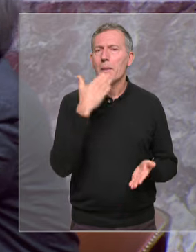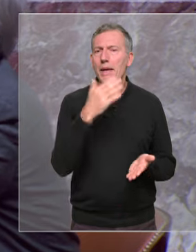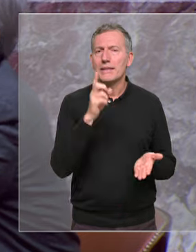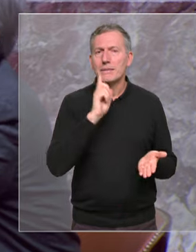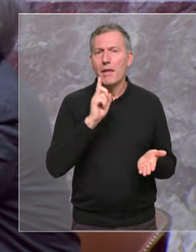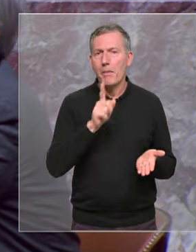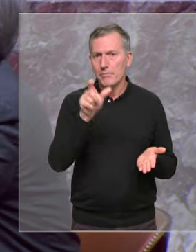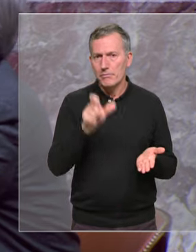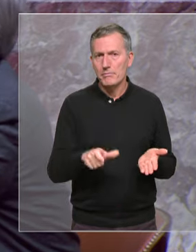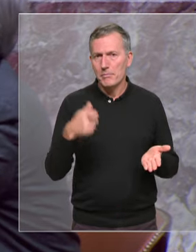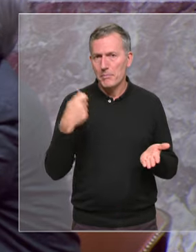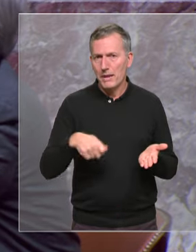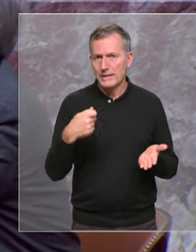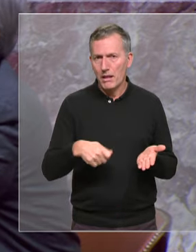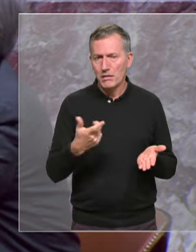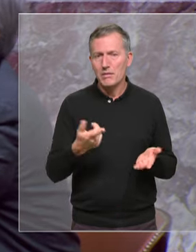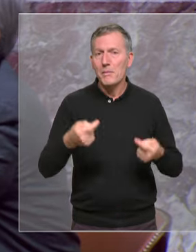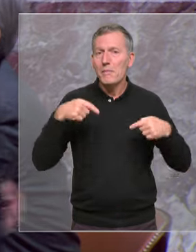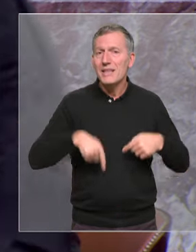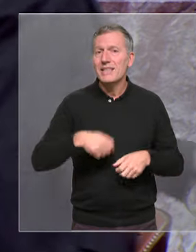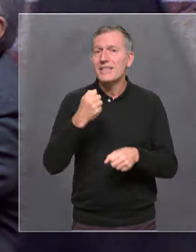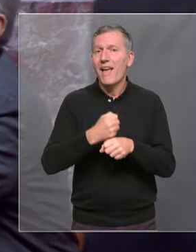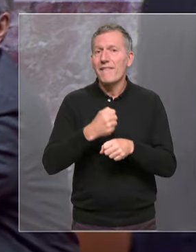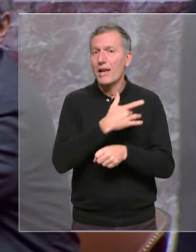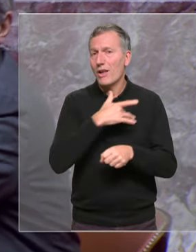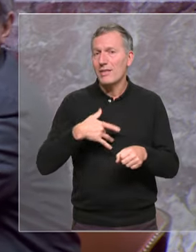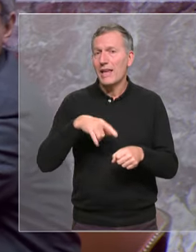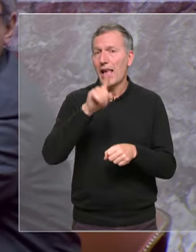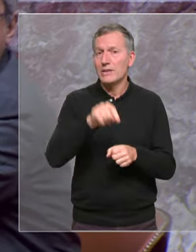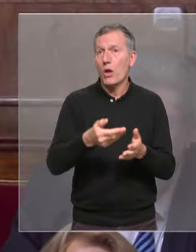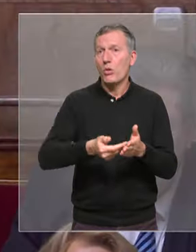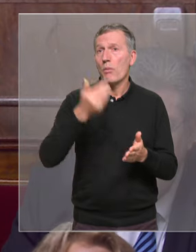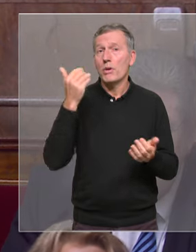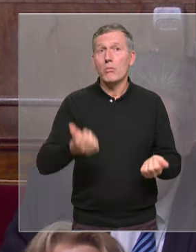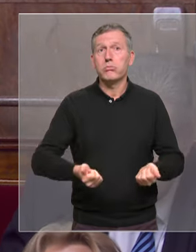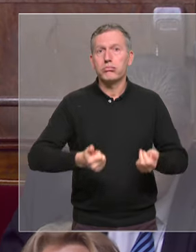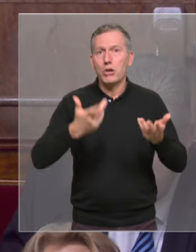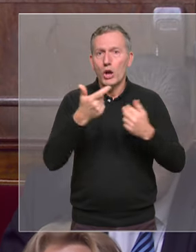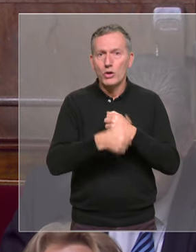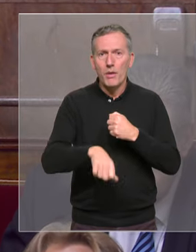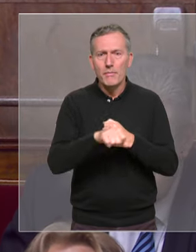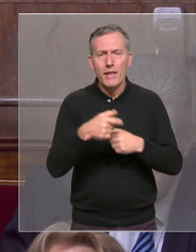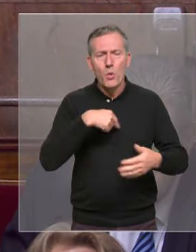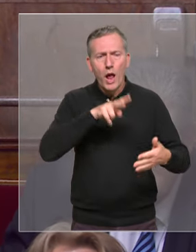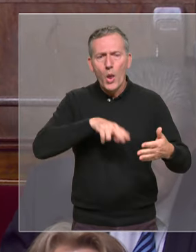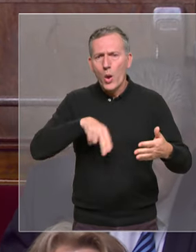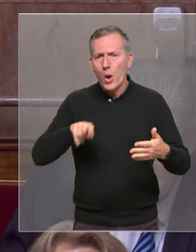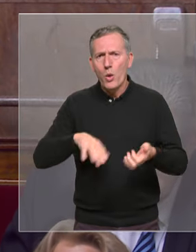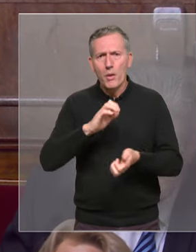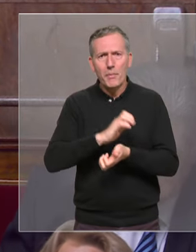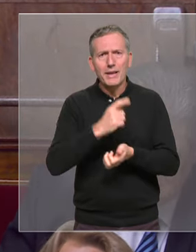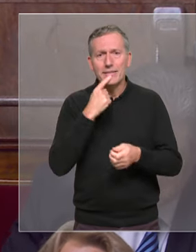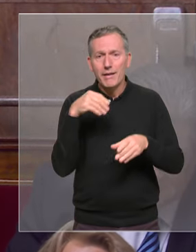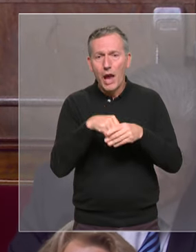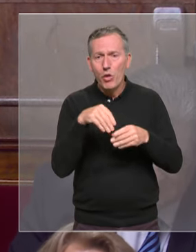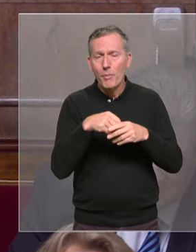la présidente. Madame la ministre du Travail et de la Santé, depuis plusieurs semaines, nous lisons dans la presse que des économies sur les dépenses